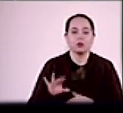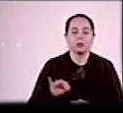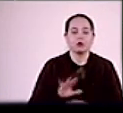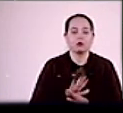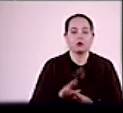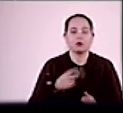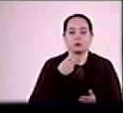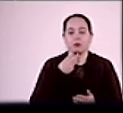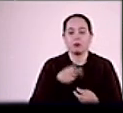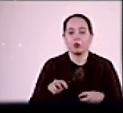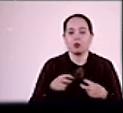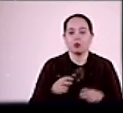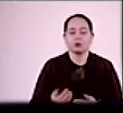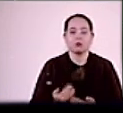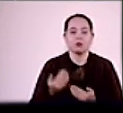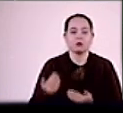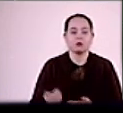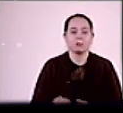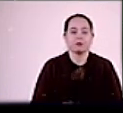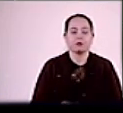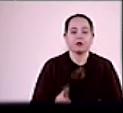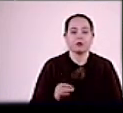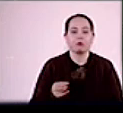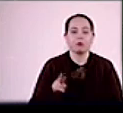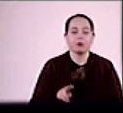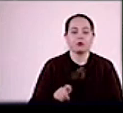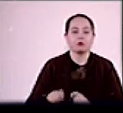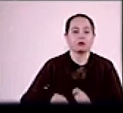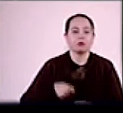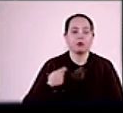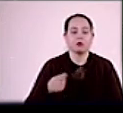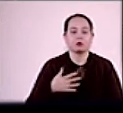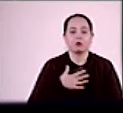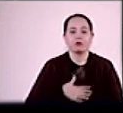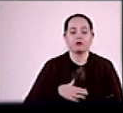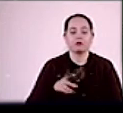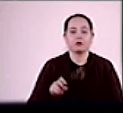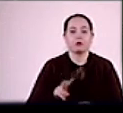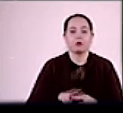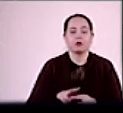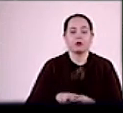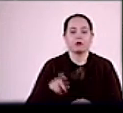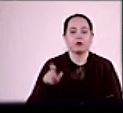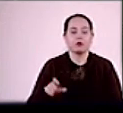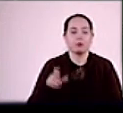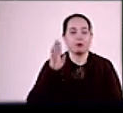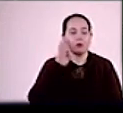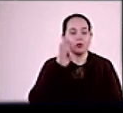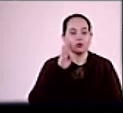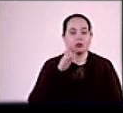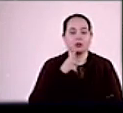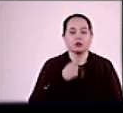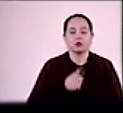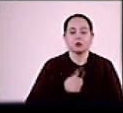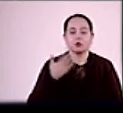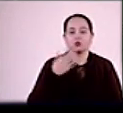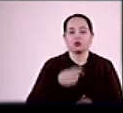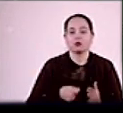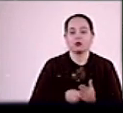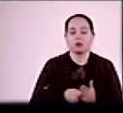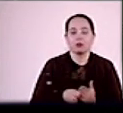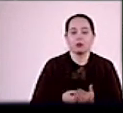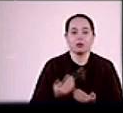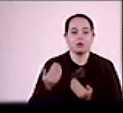не смеются над ним. Петя напрасно переживает за пленного мальчика. Солдаты уже накормили